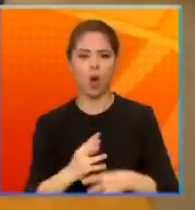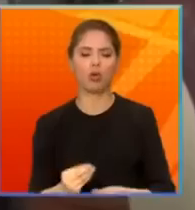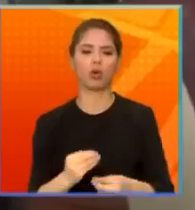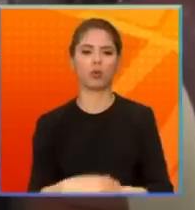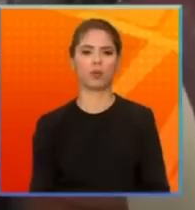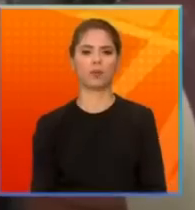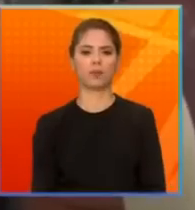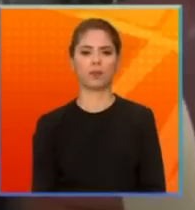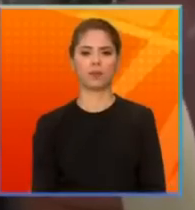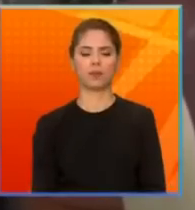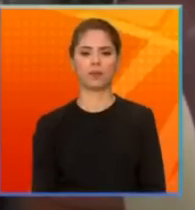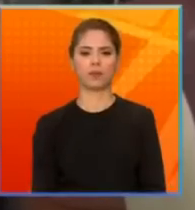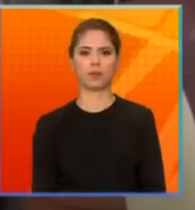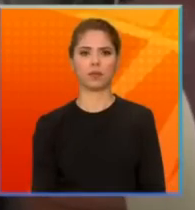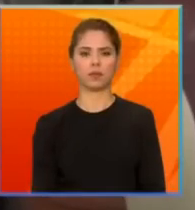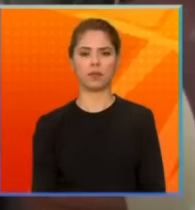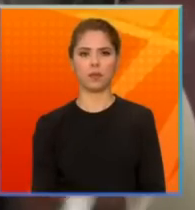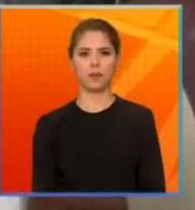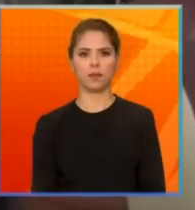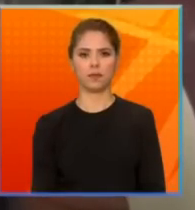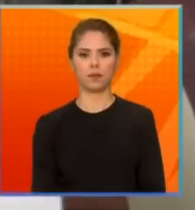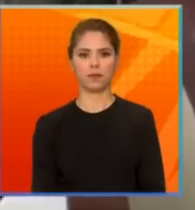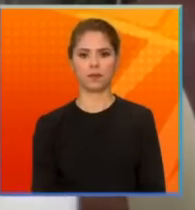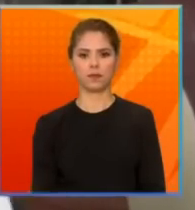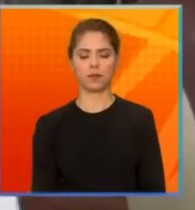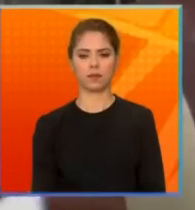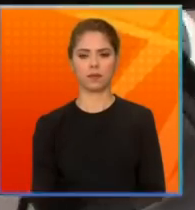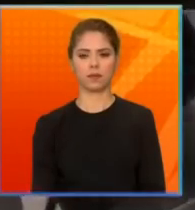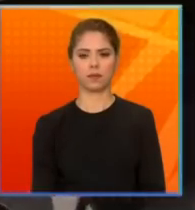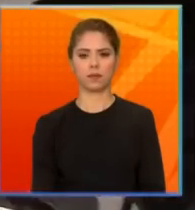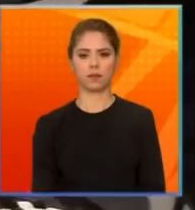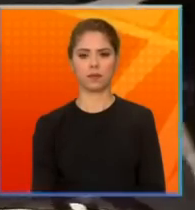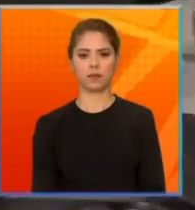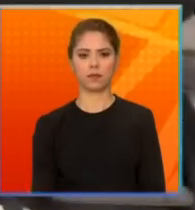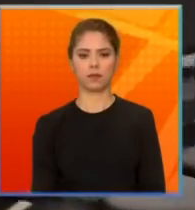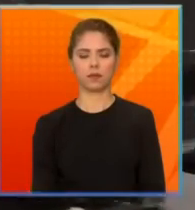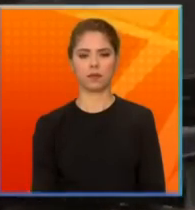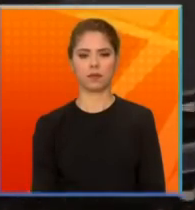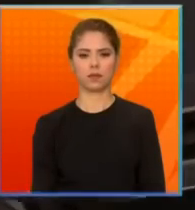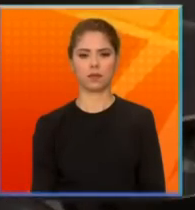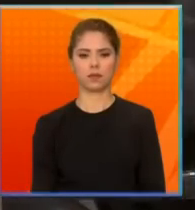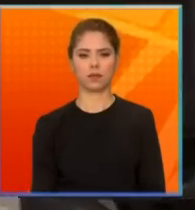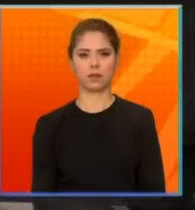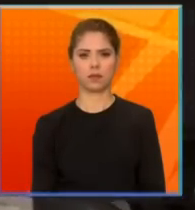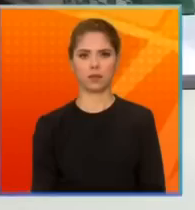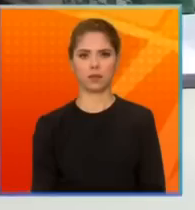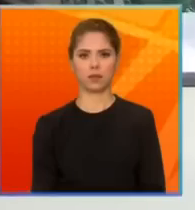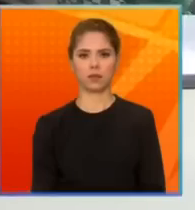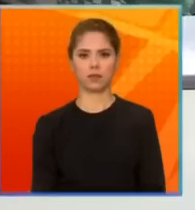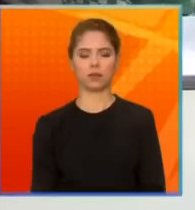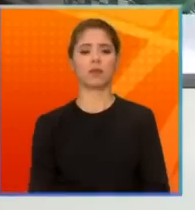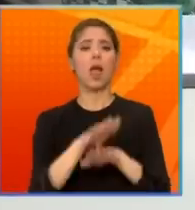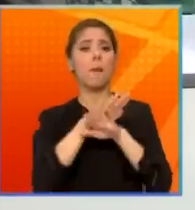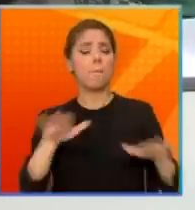Buyurun. Yeni bir tebliğ. O çerçevede hareket edeceğiz. Bundan sonra paket servislerimiz firmamız olarak devam etmekte.